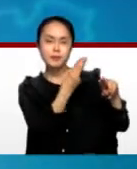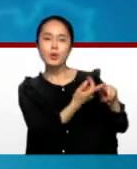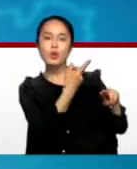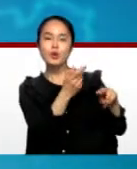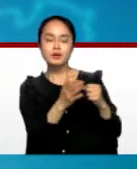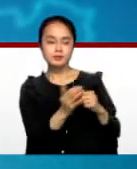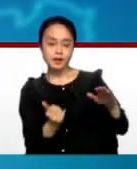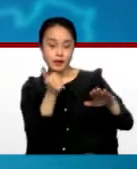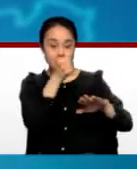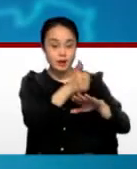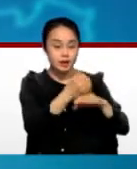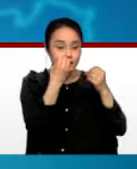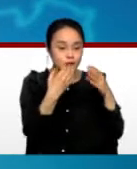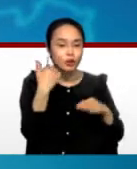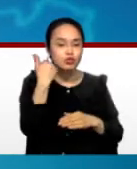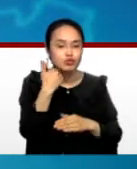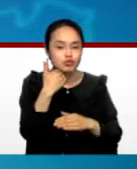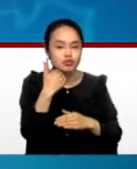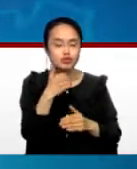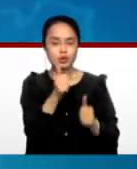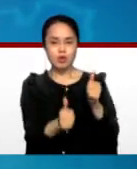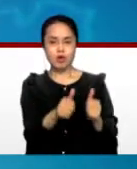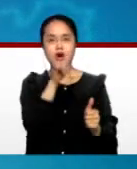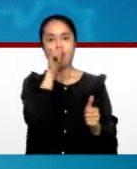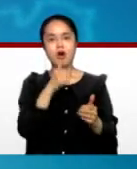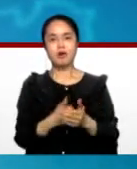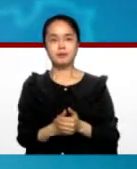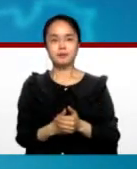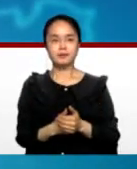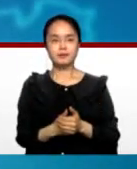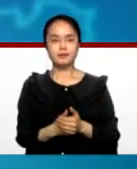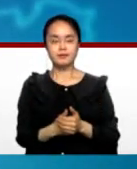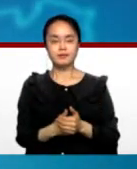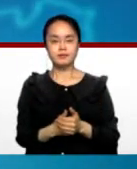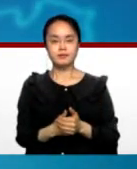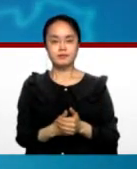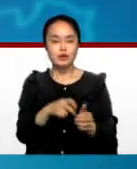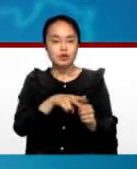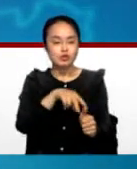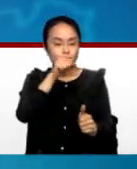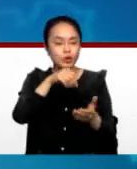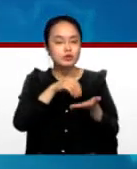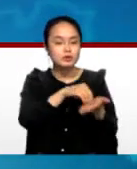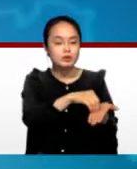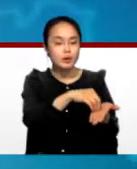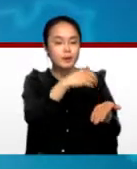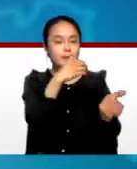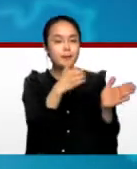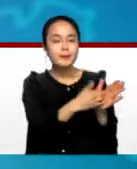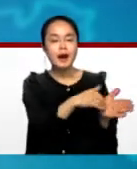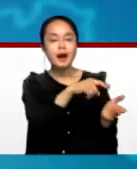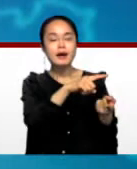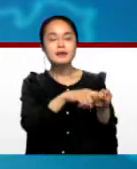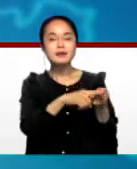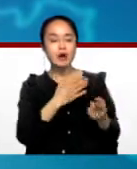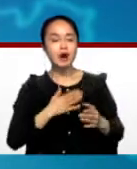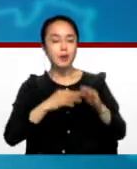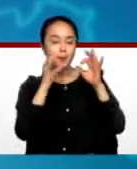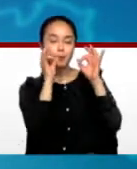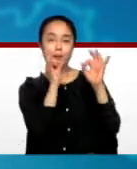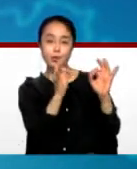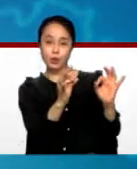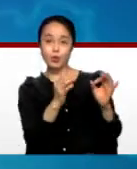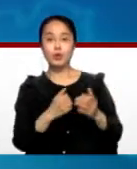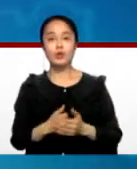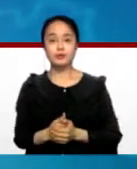예비후보가 다른 미르 당의 선 이준석 예비 후보가 후보등록을 마쳤는데요 안철수 전 의원 이 떠난 차리는 누가